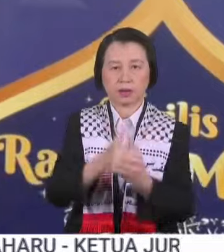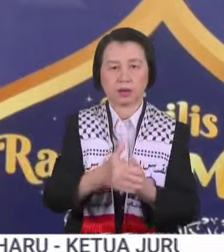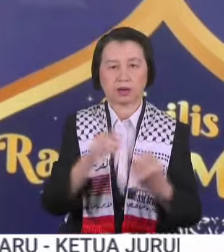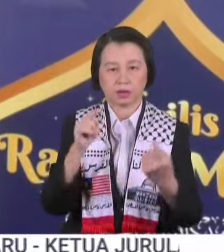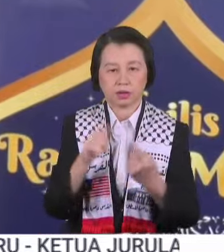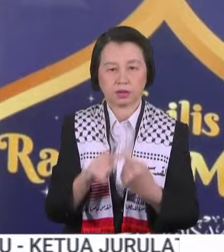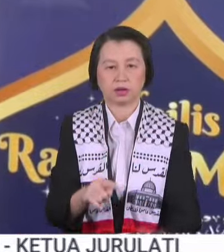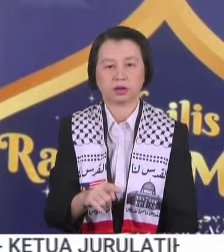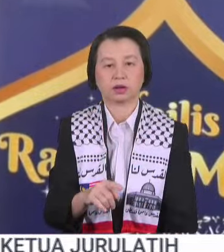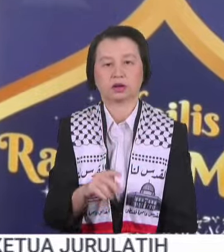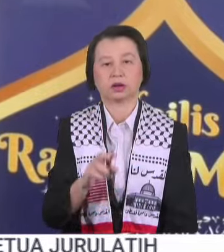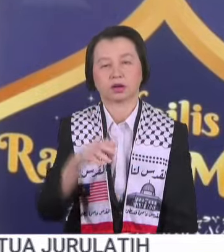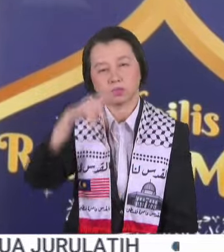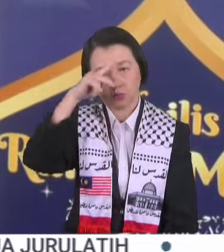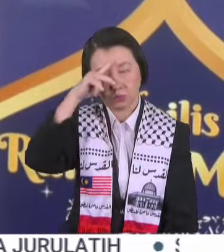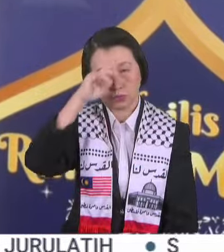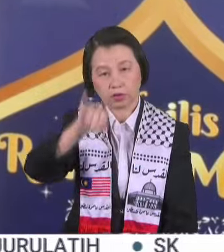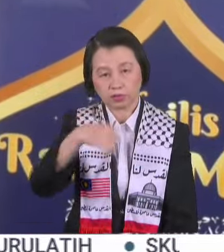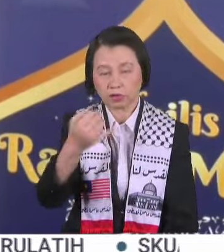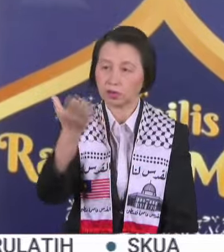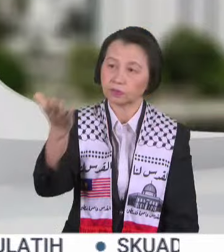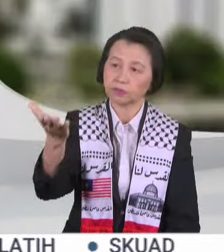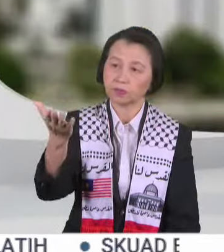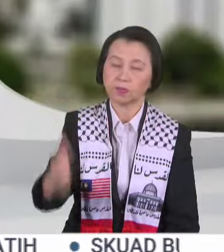sukas di Komplek Islam Putrajaya. Silakan.